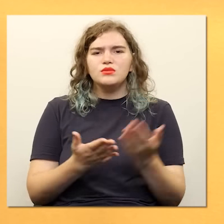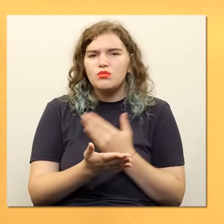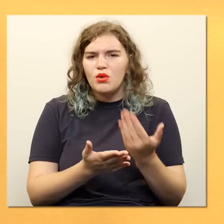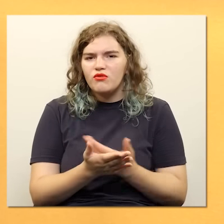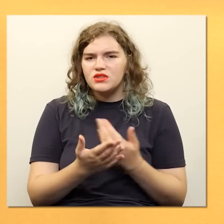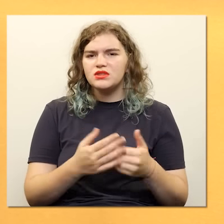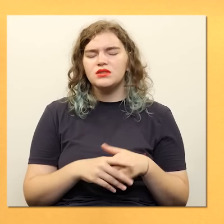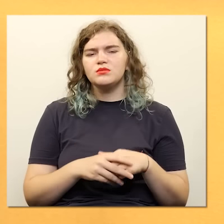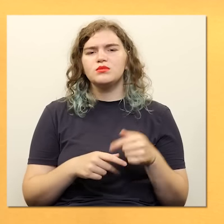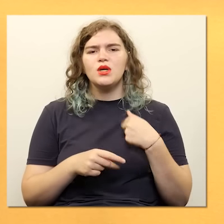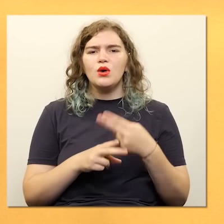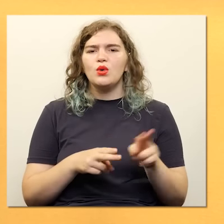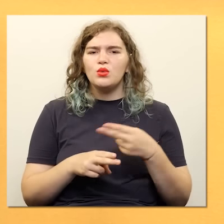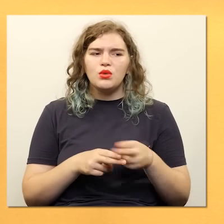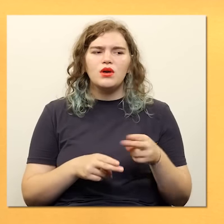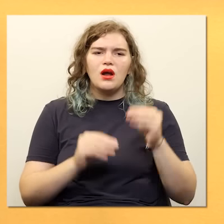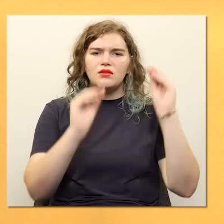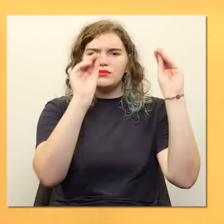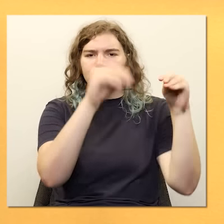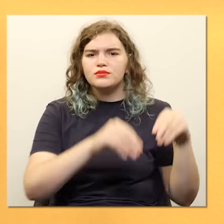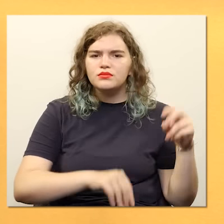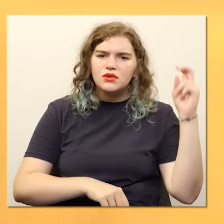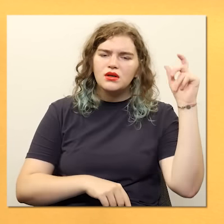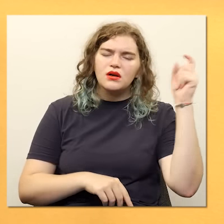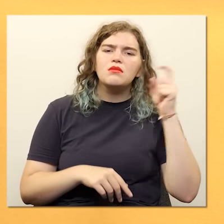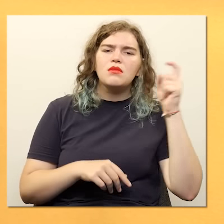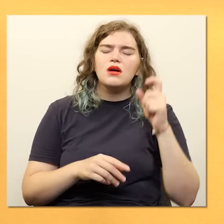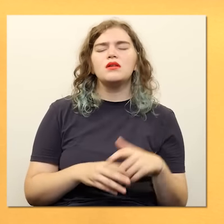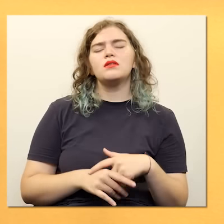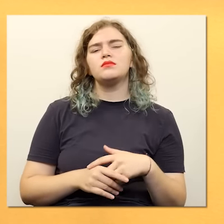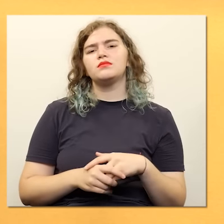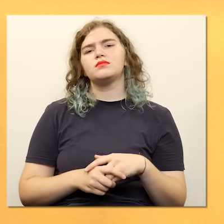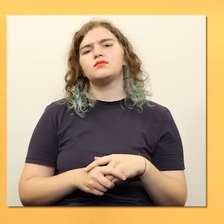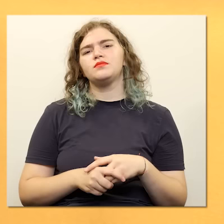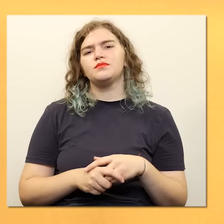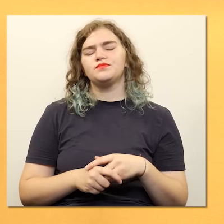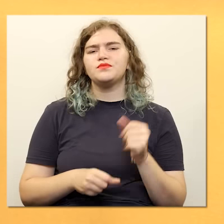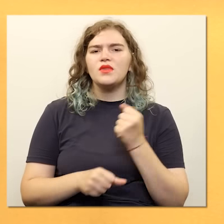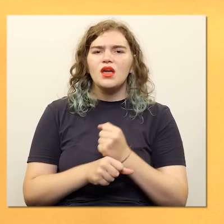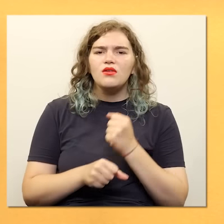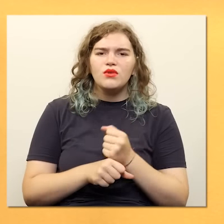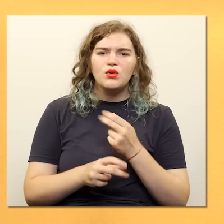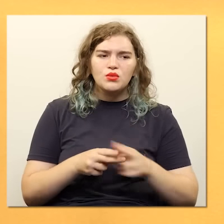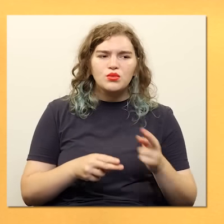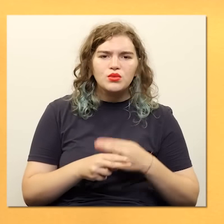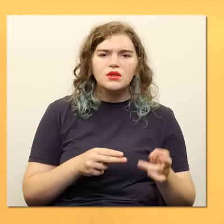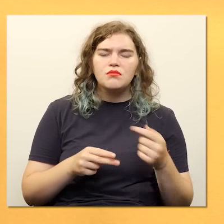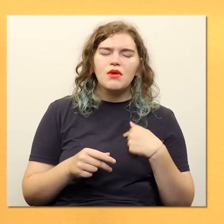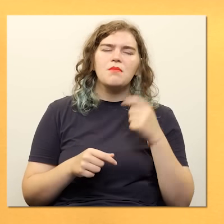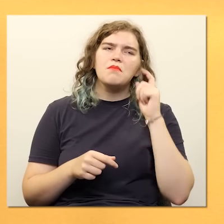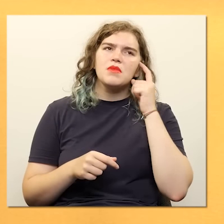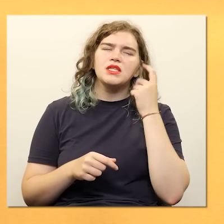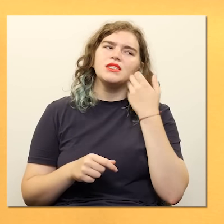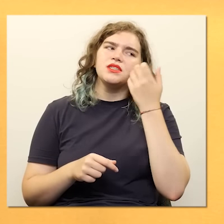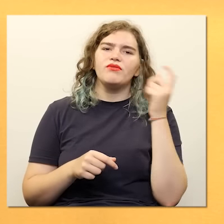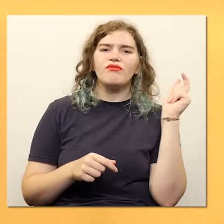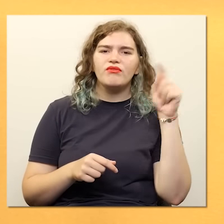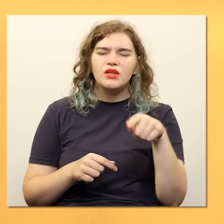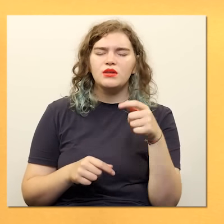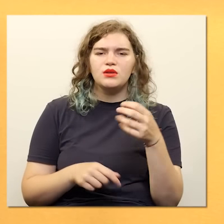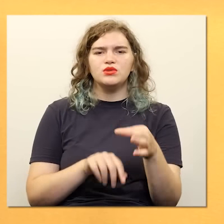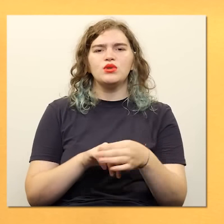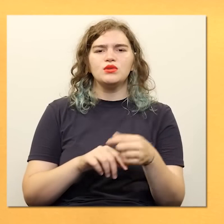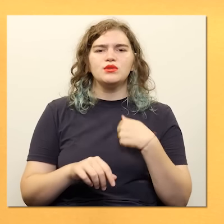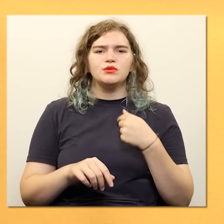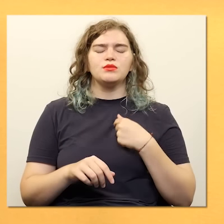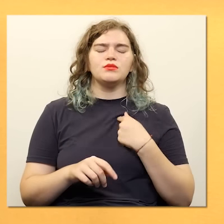povestesc, făceam curat în cămară. Și am făcut o așa curățenie că mă gândeam când vine soțul meu